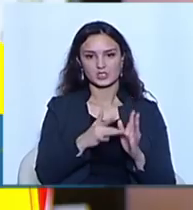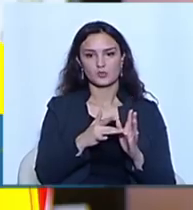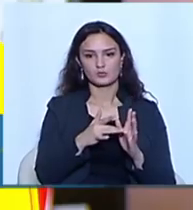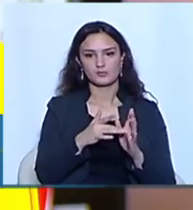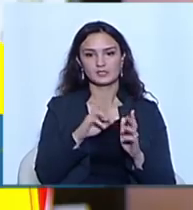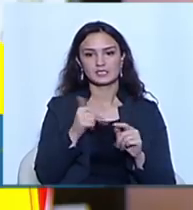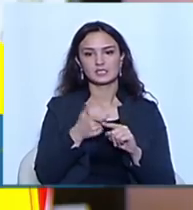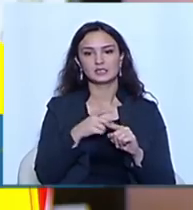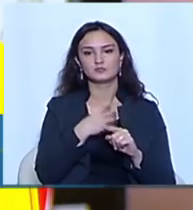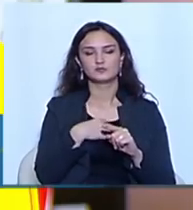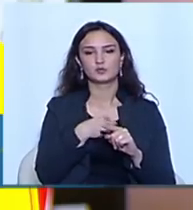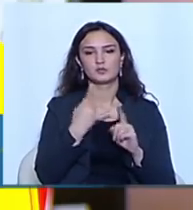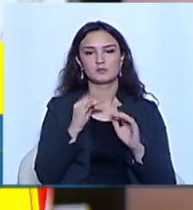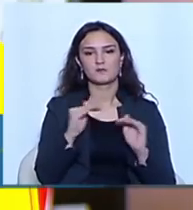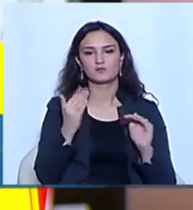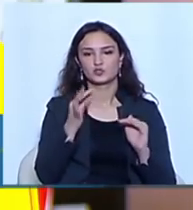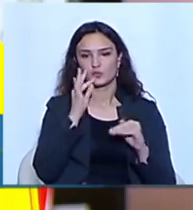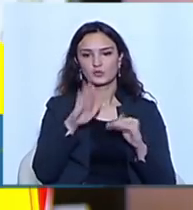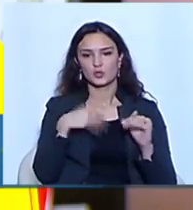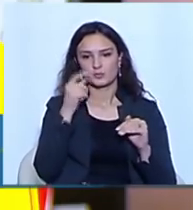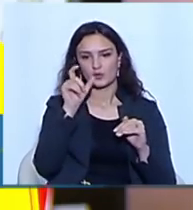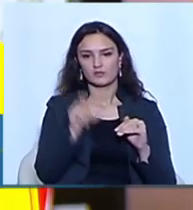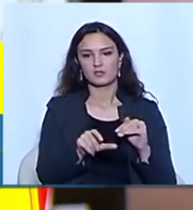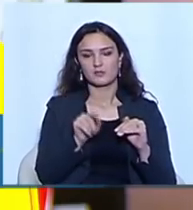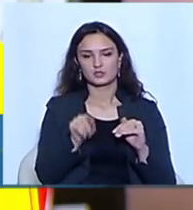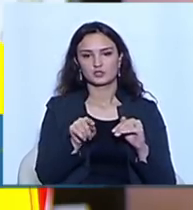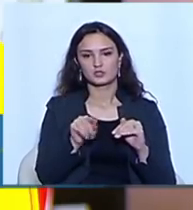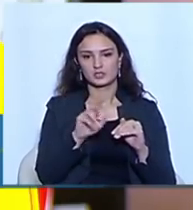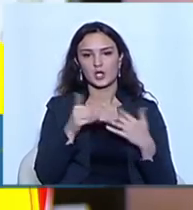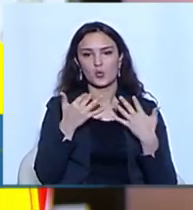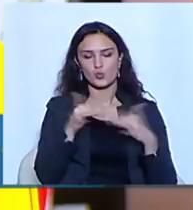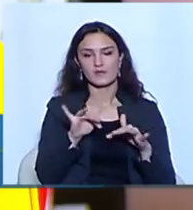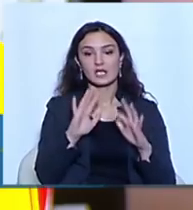არის ძალიან მნიშვნელოვანი ბავშვის შემდგომ პიროვნების ჩამოყალიბებაში და უკვე